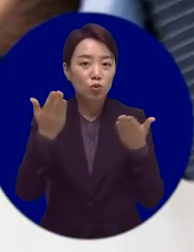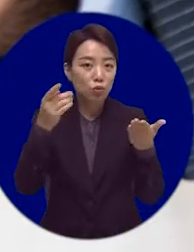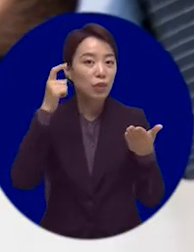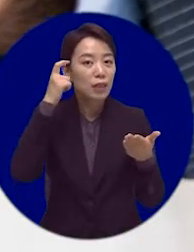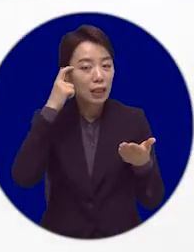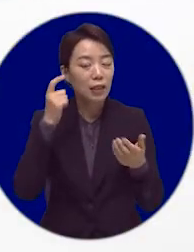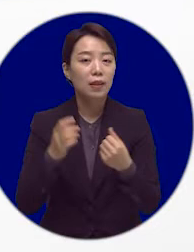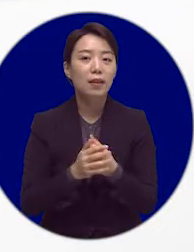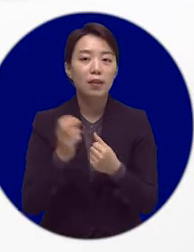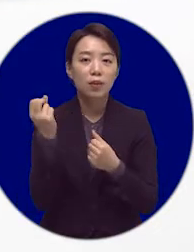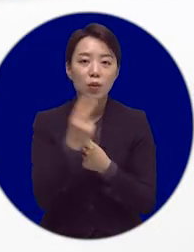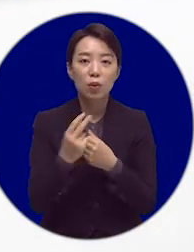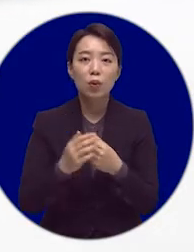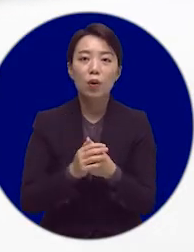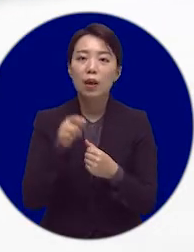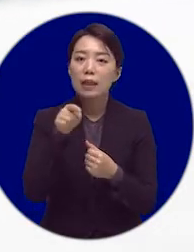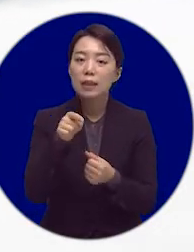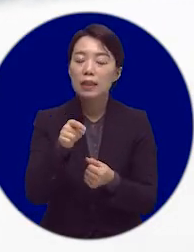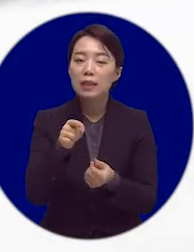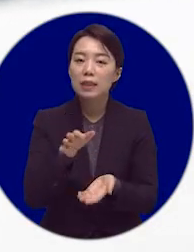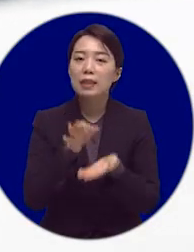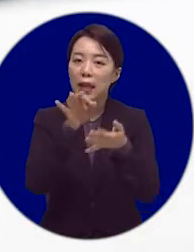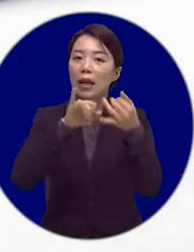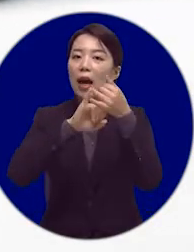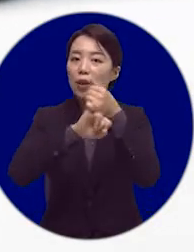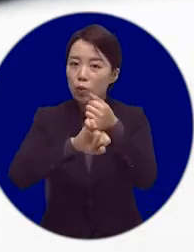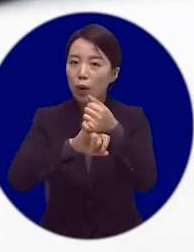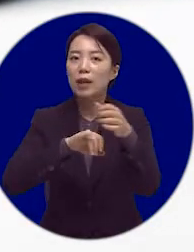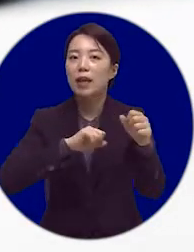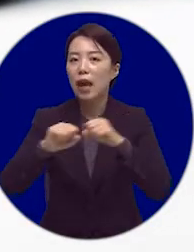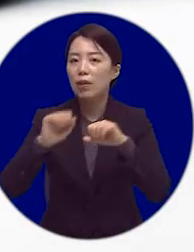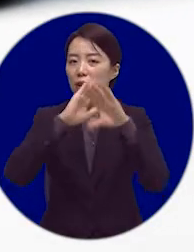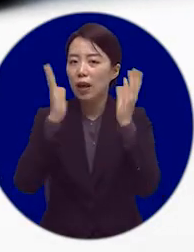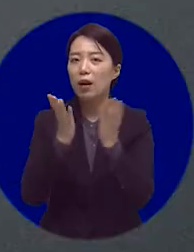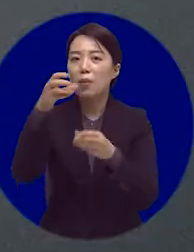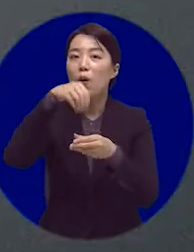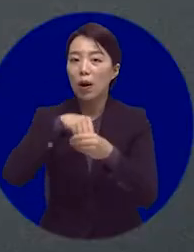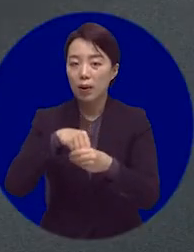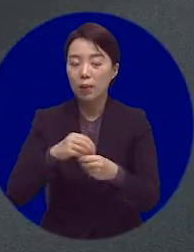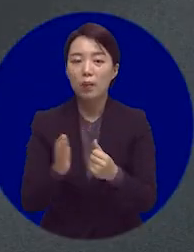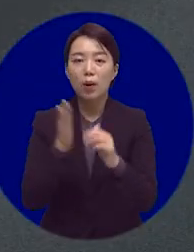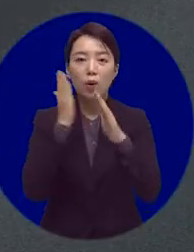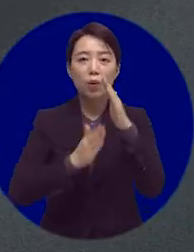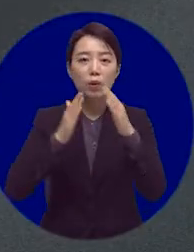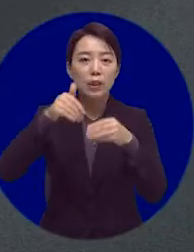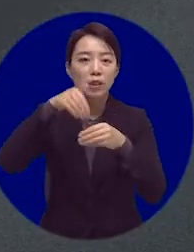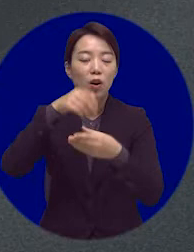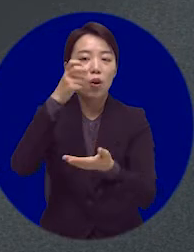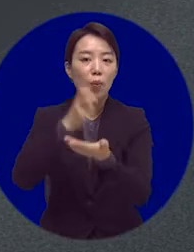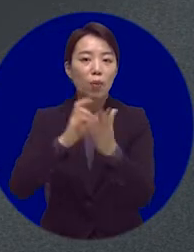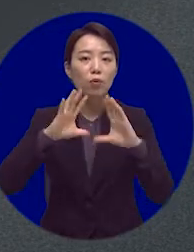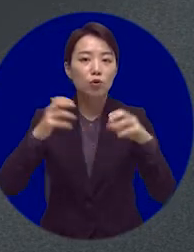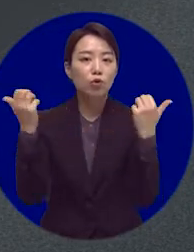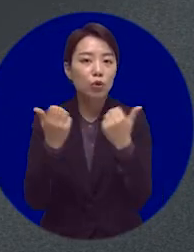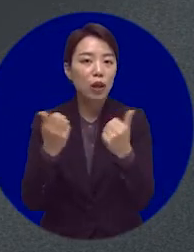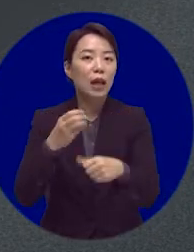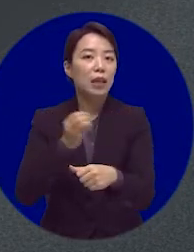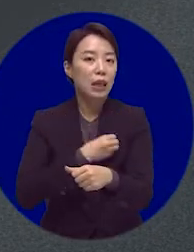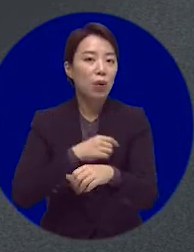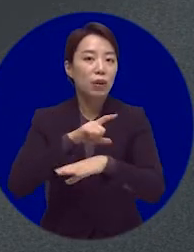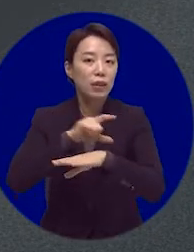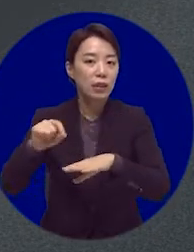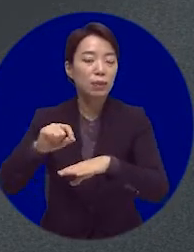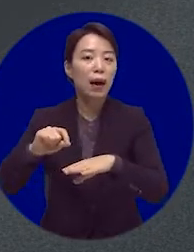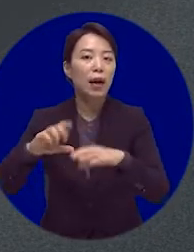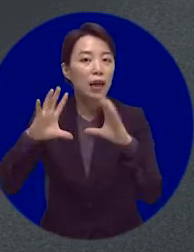표시 또는 그 제공을 약속하는 행위를 말합니다. 공직선거법은 국회의원, 지방의회